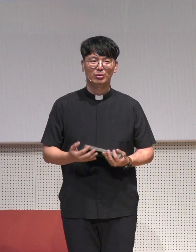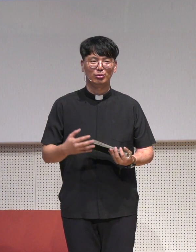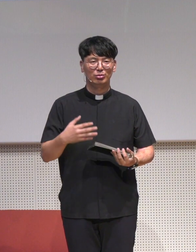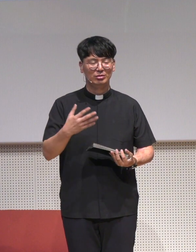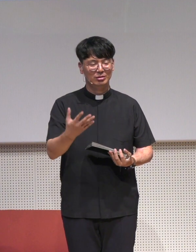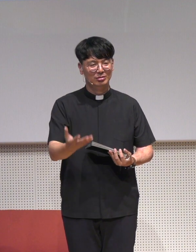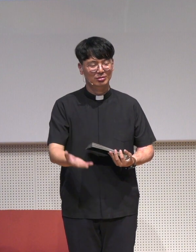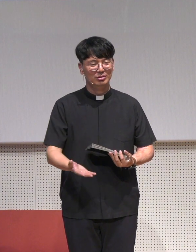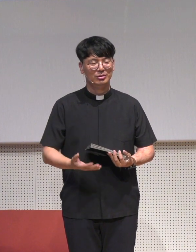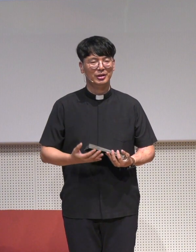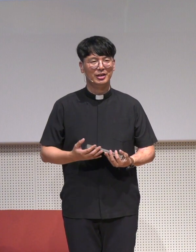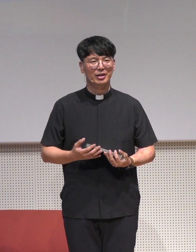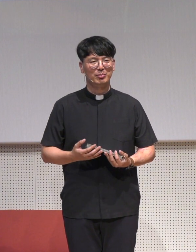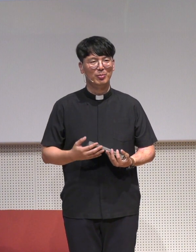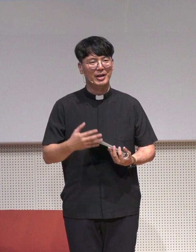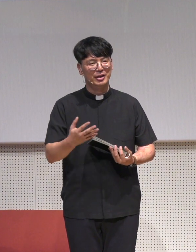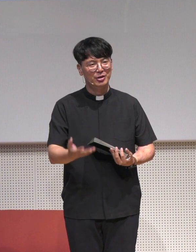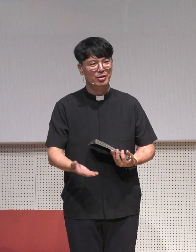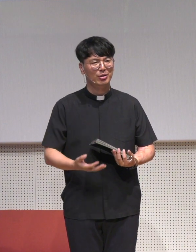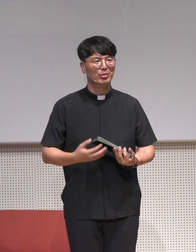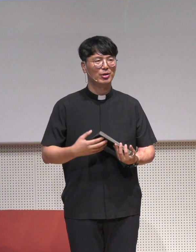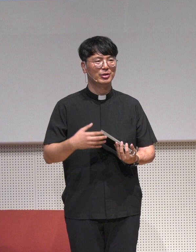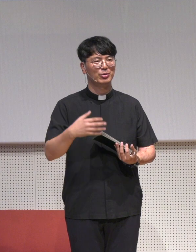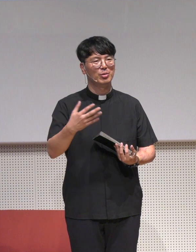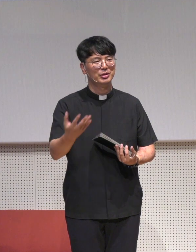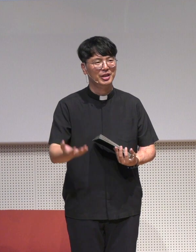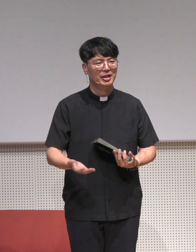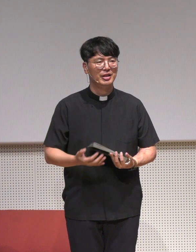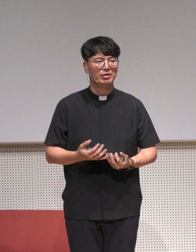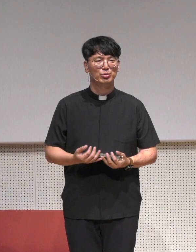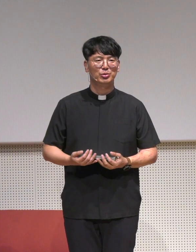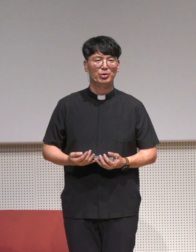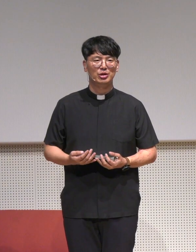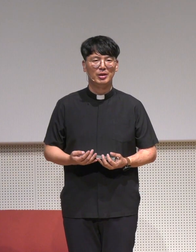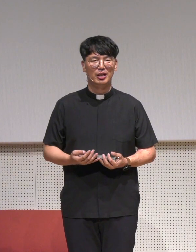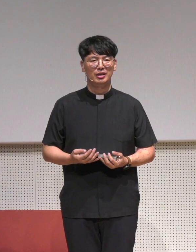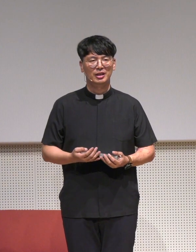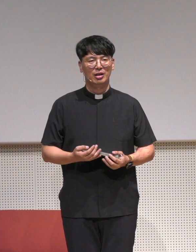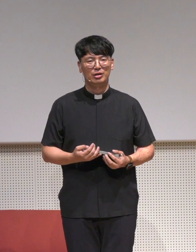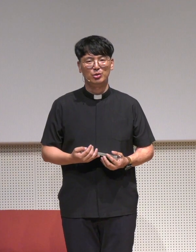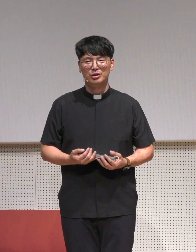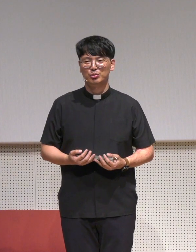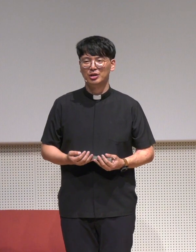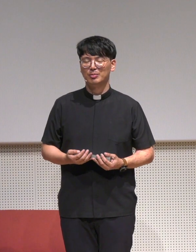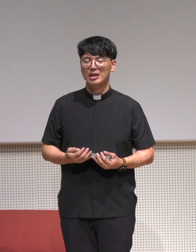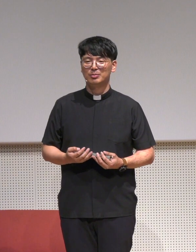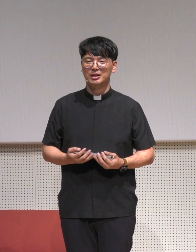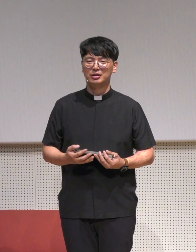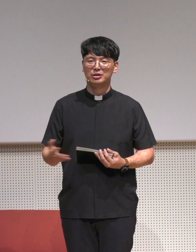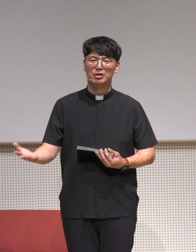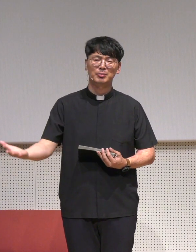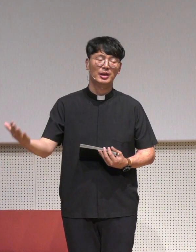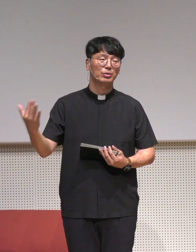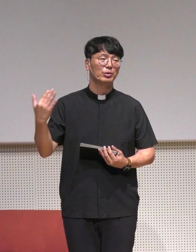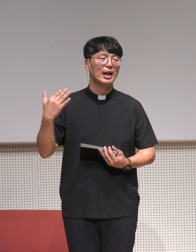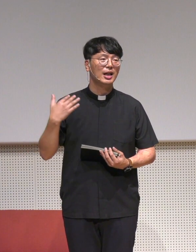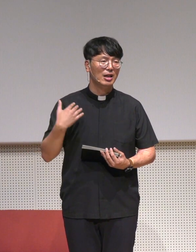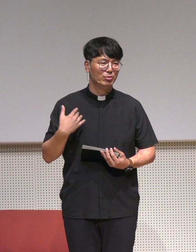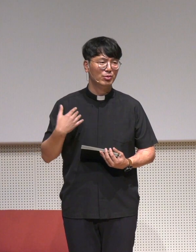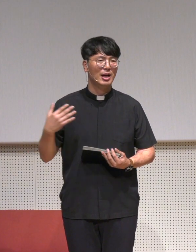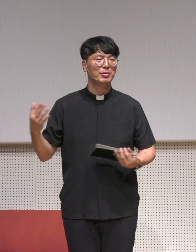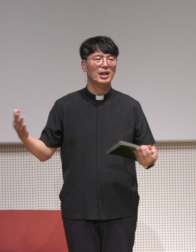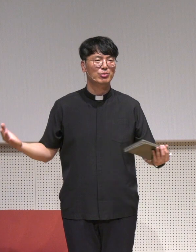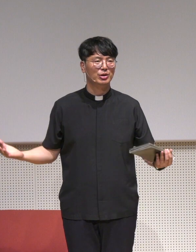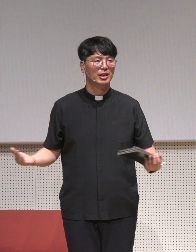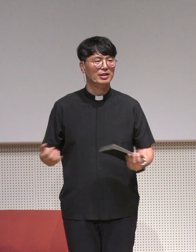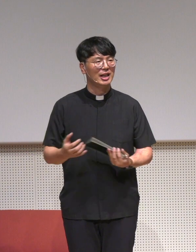뭐 저희한테 뭐 배려 뭐 그리고 넘어서야 된다는 부분도 있지만 이완 신부님께서 말씀하신 것처럼 또